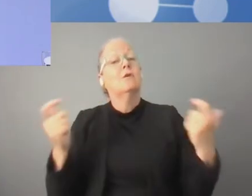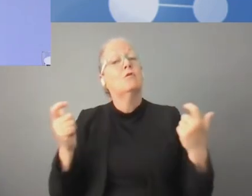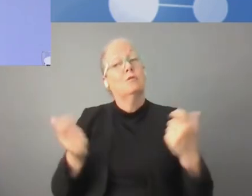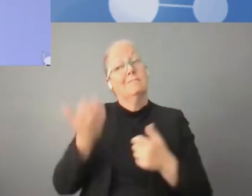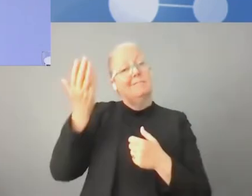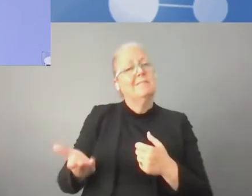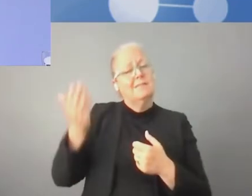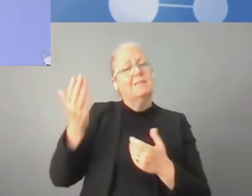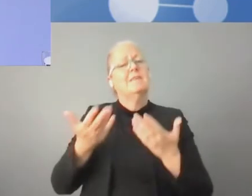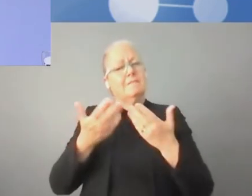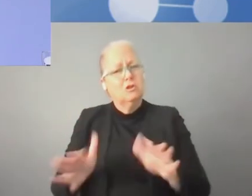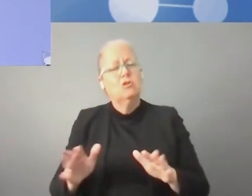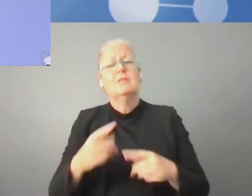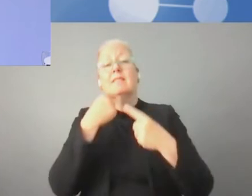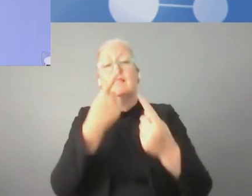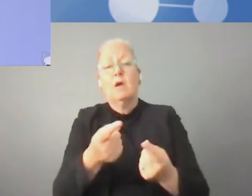识。